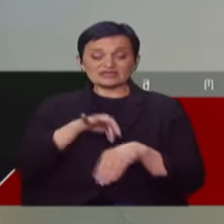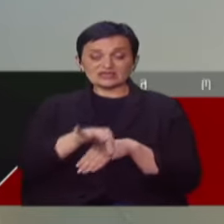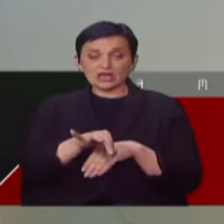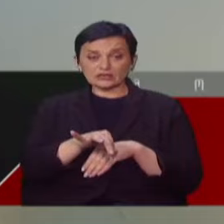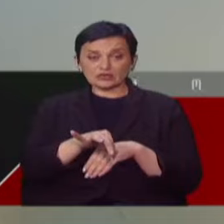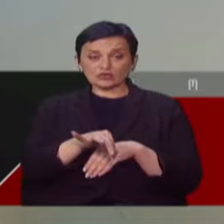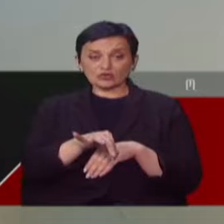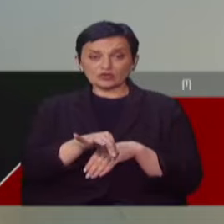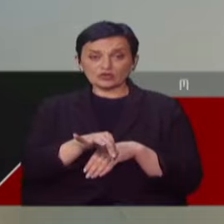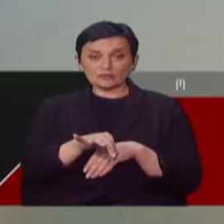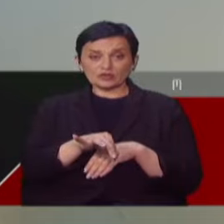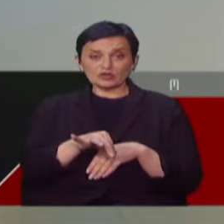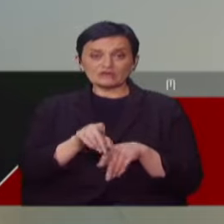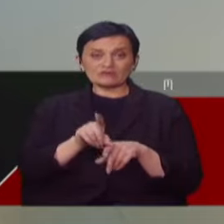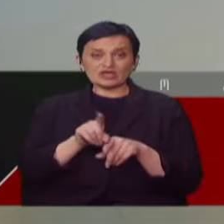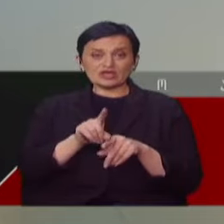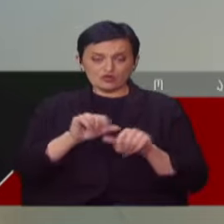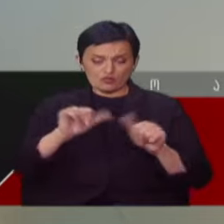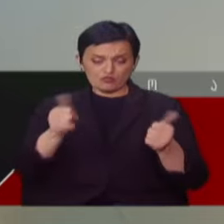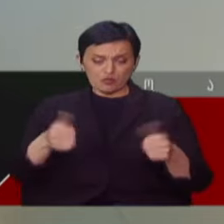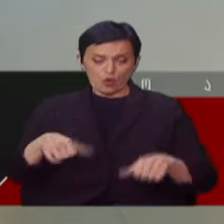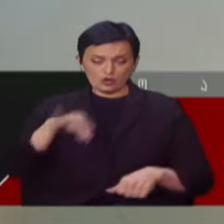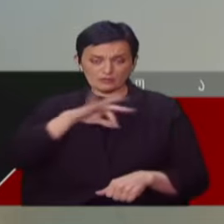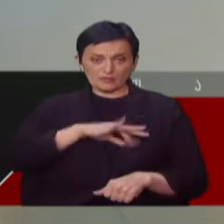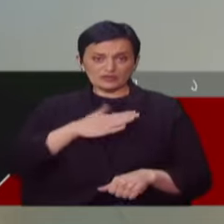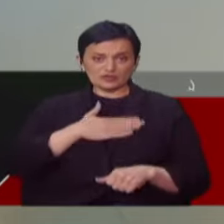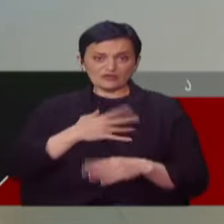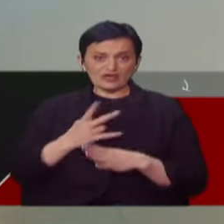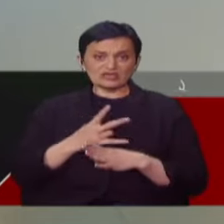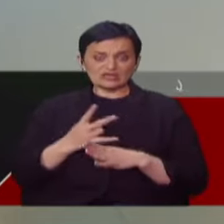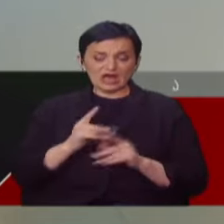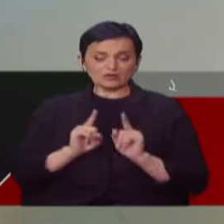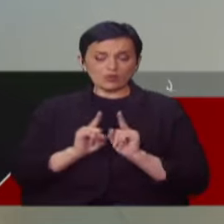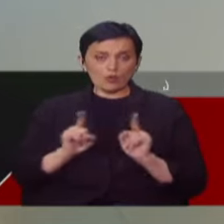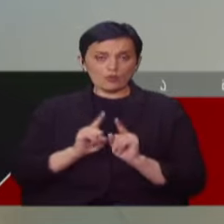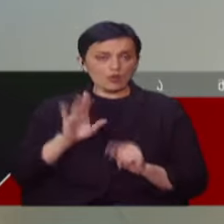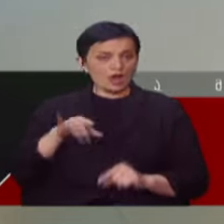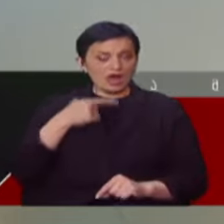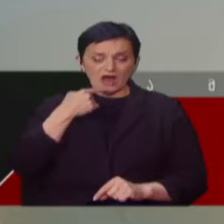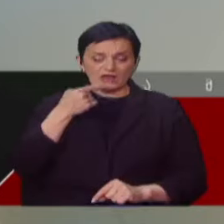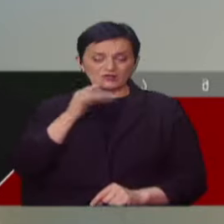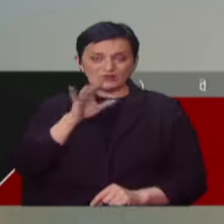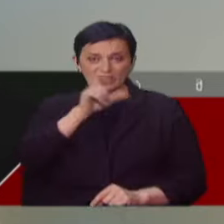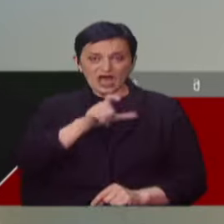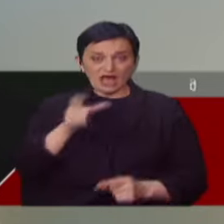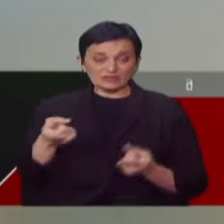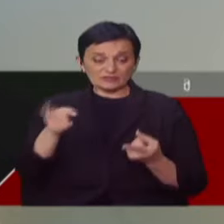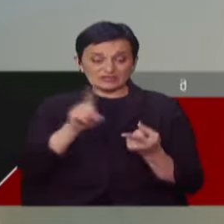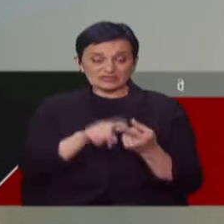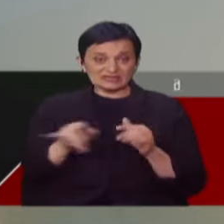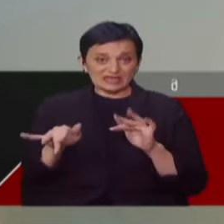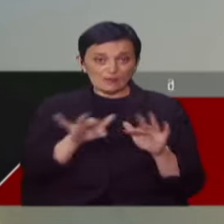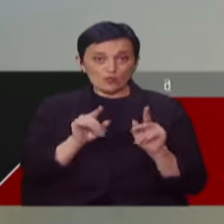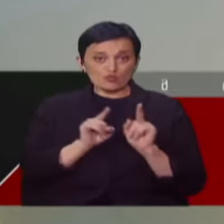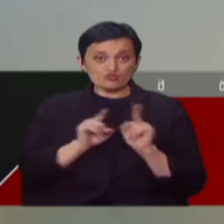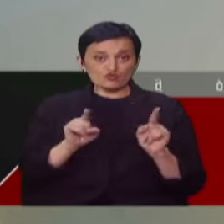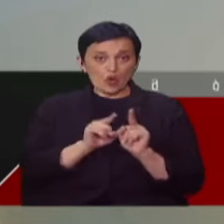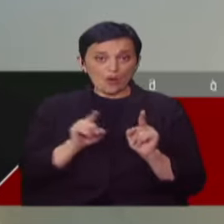ძალადობის, ასე თქვათ, ჰიბრიდულ ფორმებს იყენებს ჩვენი რადიკალური ოპოზიცია, რომ არაფერი არ თქვათ ადამიანებზე ზემოქმედების, ასე თქვათ,